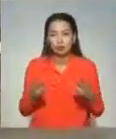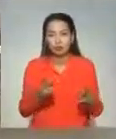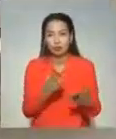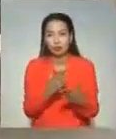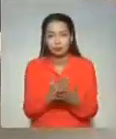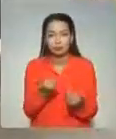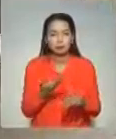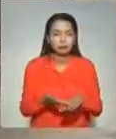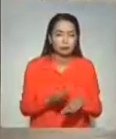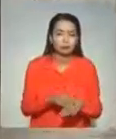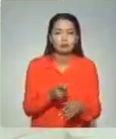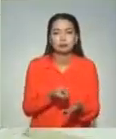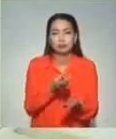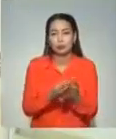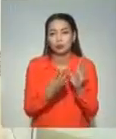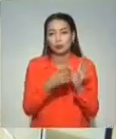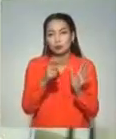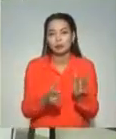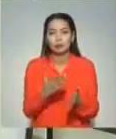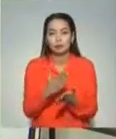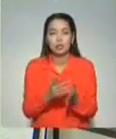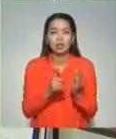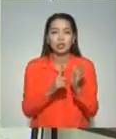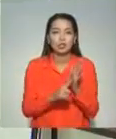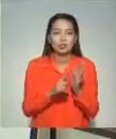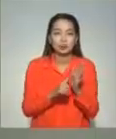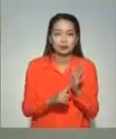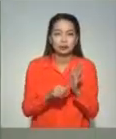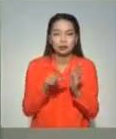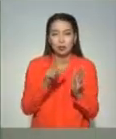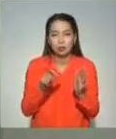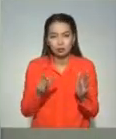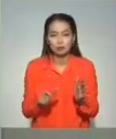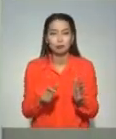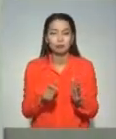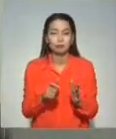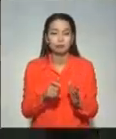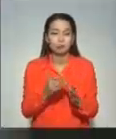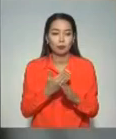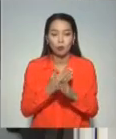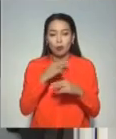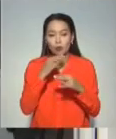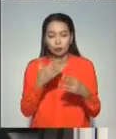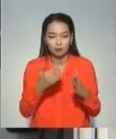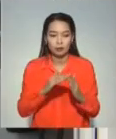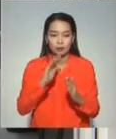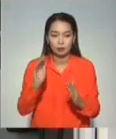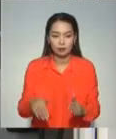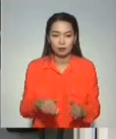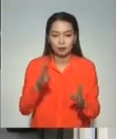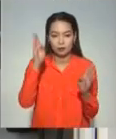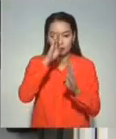адам ауруханаға жатқызылған. 76 адам алғашқы дәрігерлік көмек көрсетілгеннен кейін үйіне қайтарылған. Ауыр